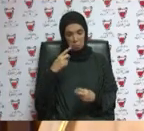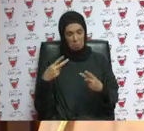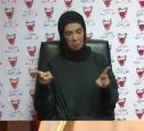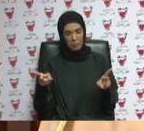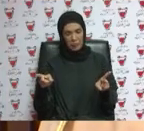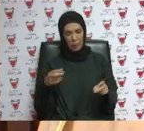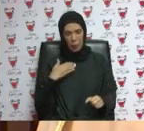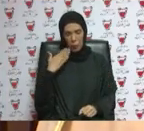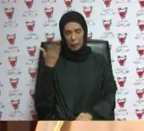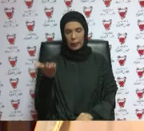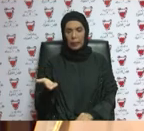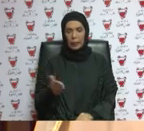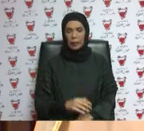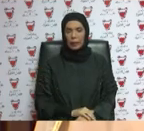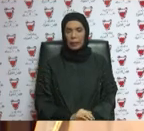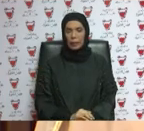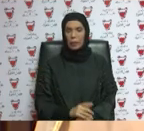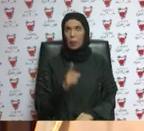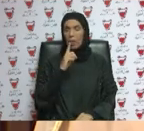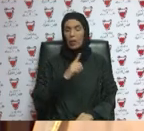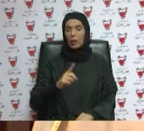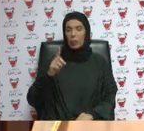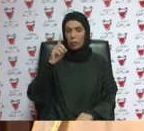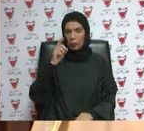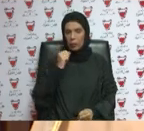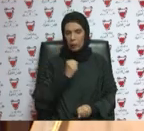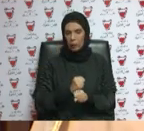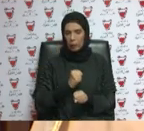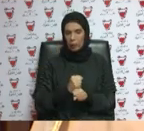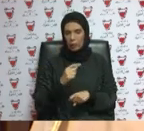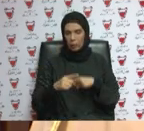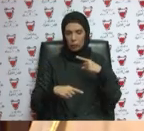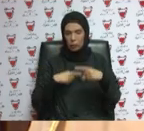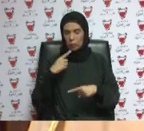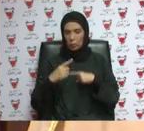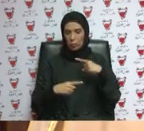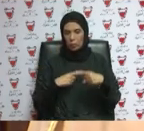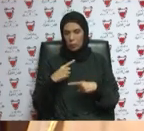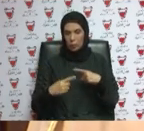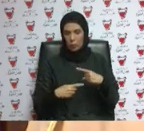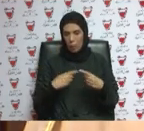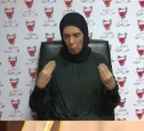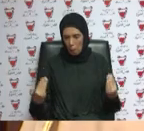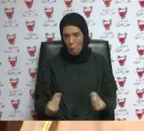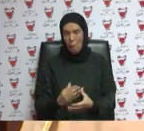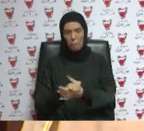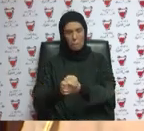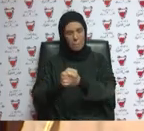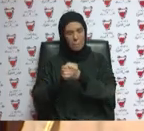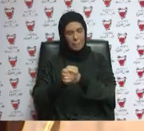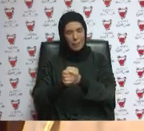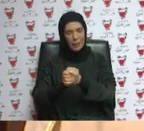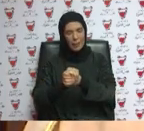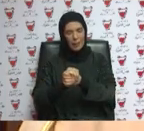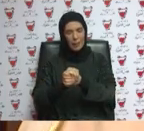لهذه المبادرة. وبإذن الله العمل مستمر ومعاكم يد بيد نتخطى كل